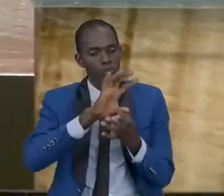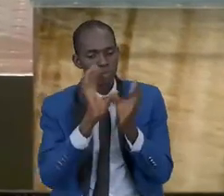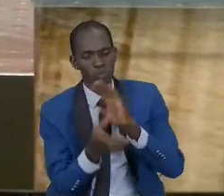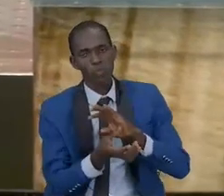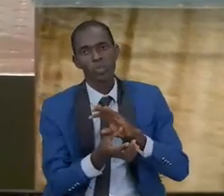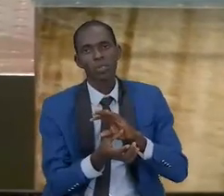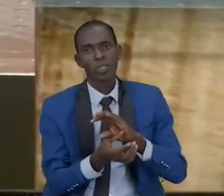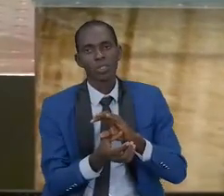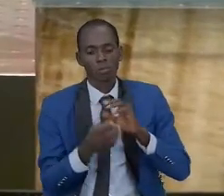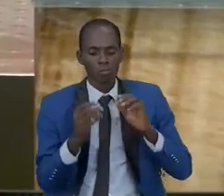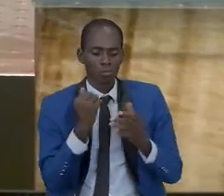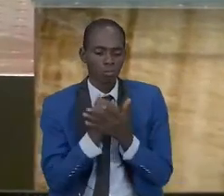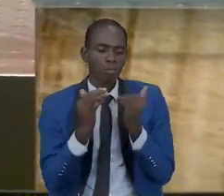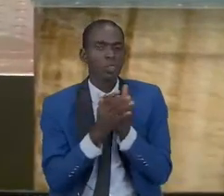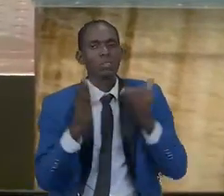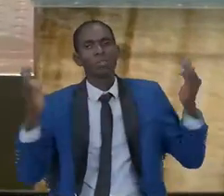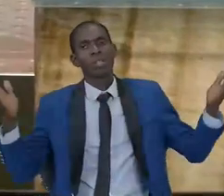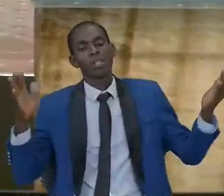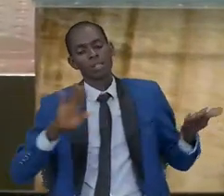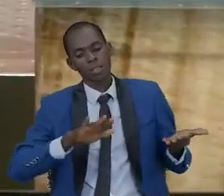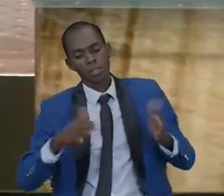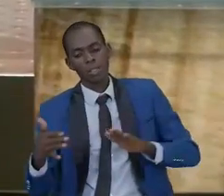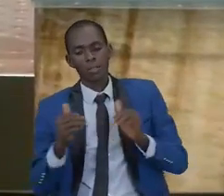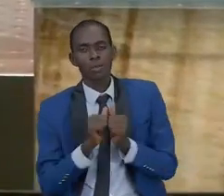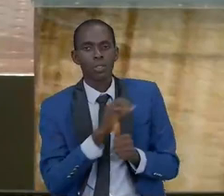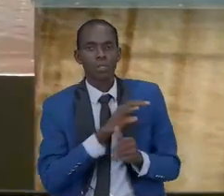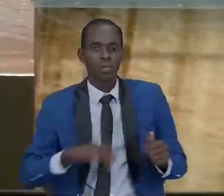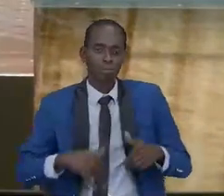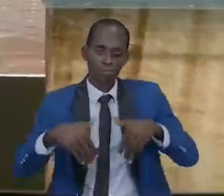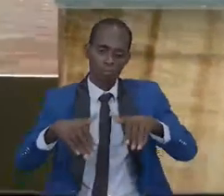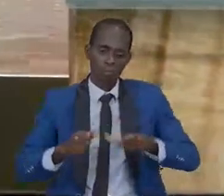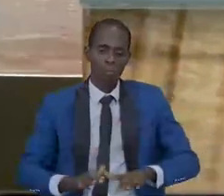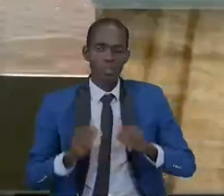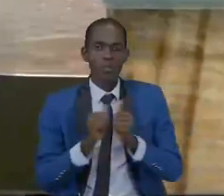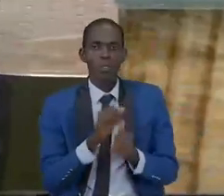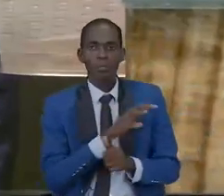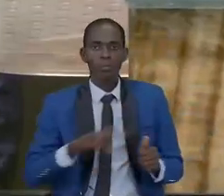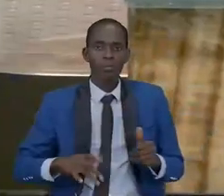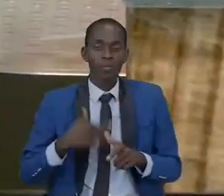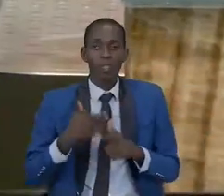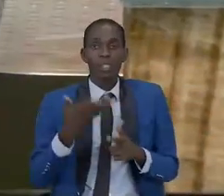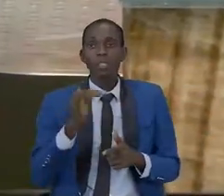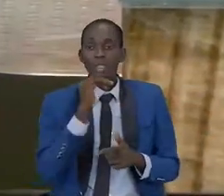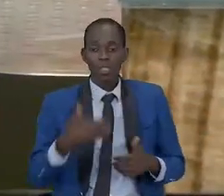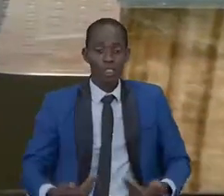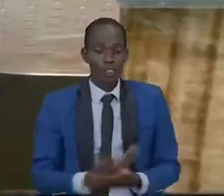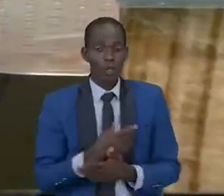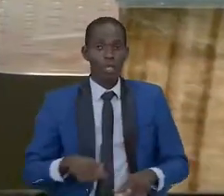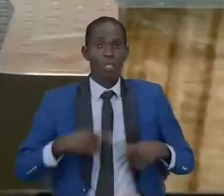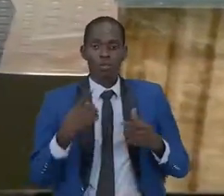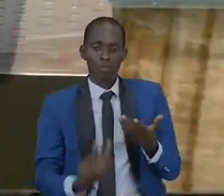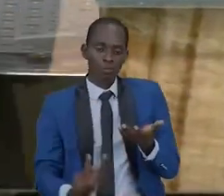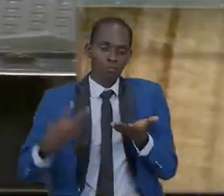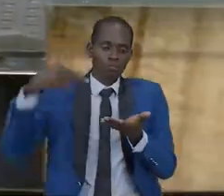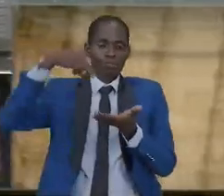l'espérance de la vraie conversion crucifie avec Christelle enterré avec Christ et maintenant il y a une nouvelle vie vous êtes ressuscité